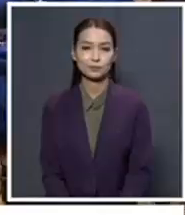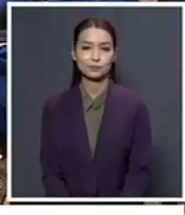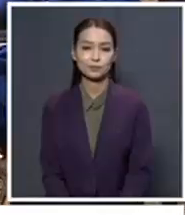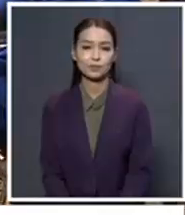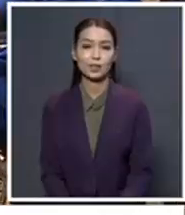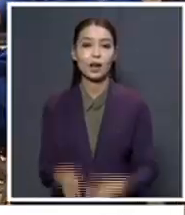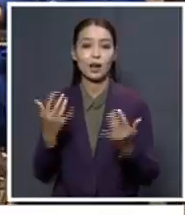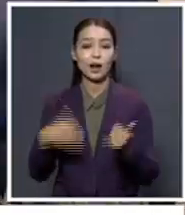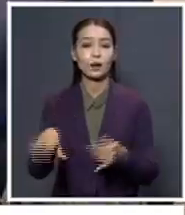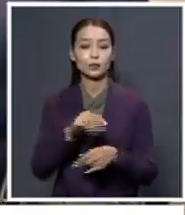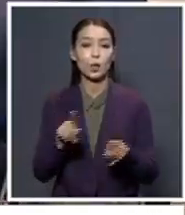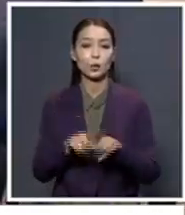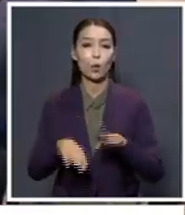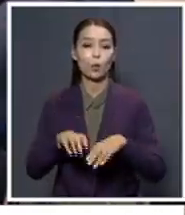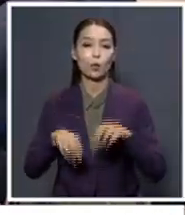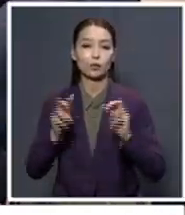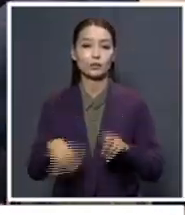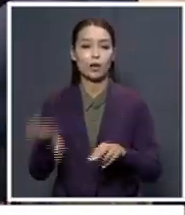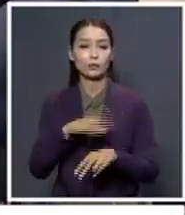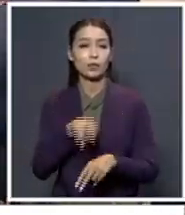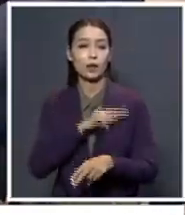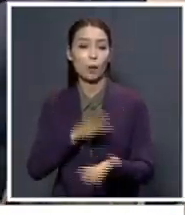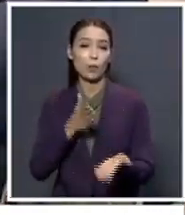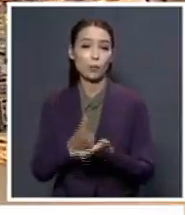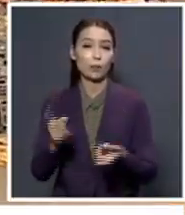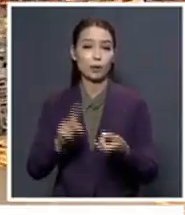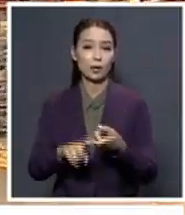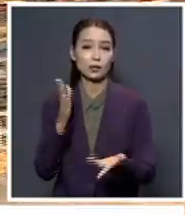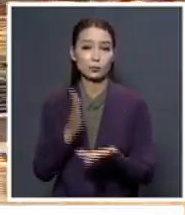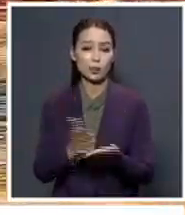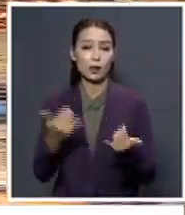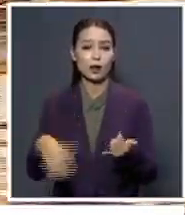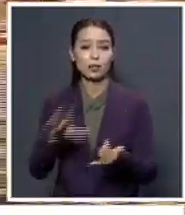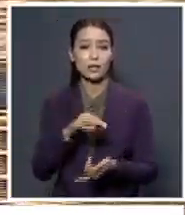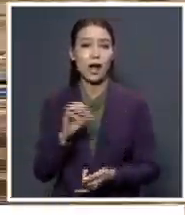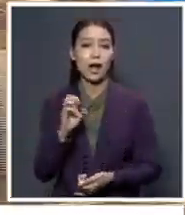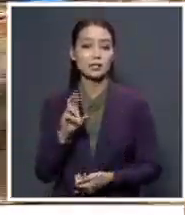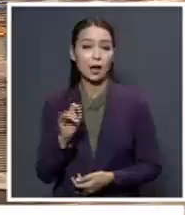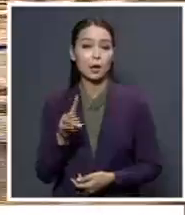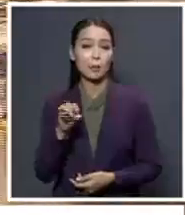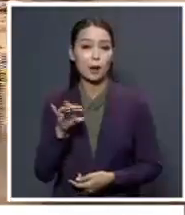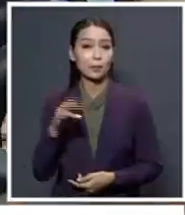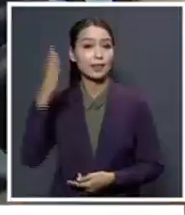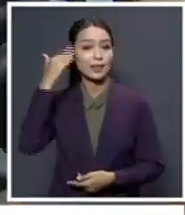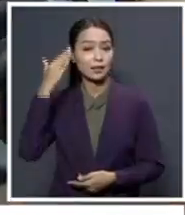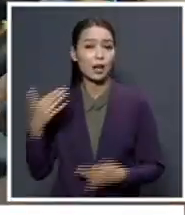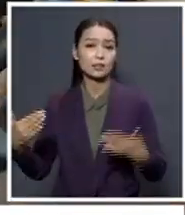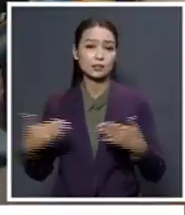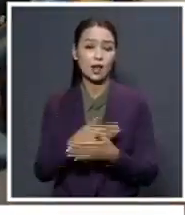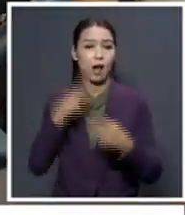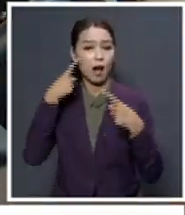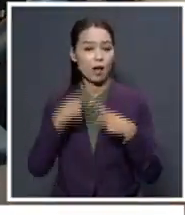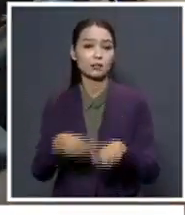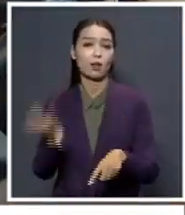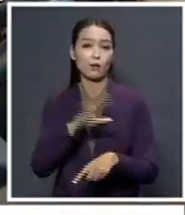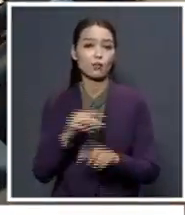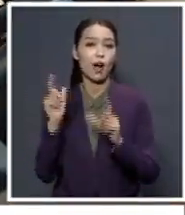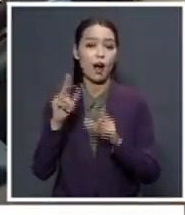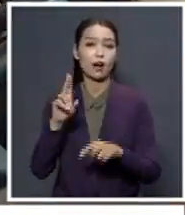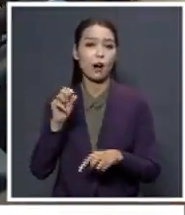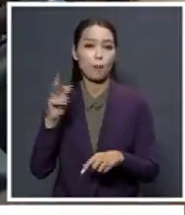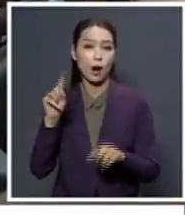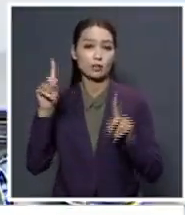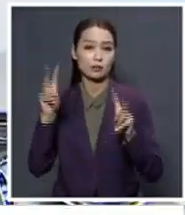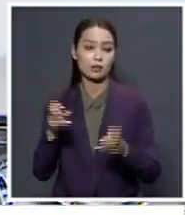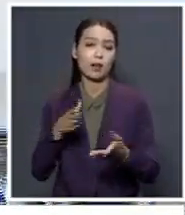Қос елдің өнеркәсіптік кооперация бағытындағы байланысы да берік. Осы ретте Асқар Мамин Татарстанның заманауи КамАЗ кәсіпорнына барды. Бұл